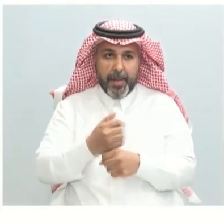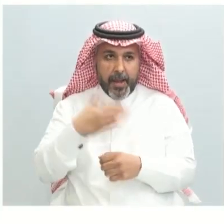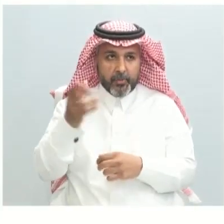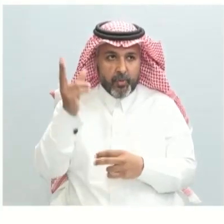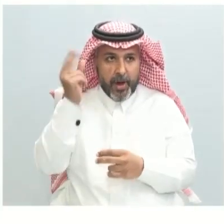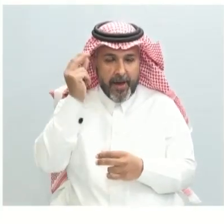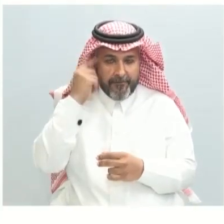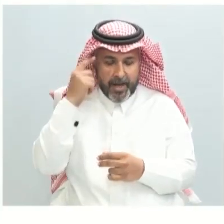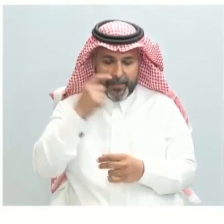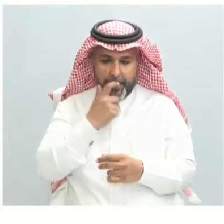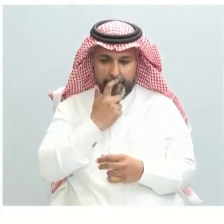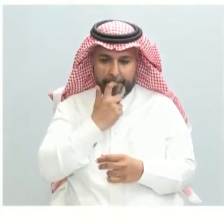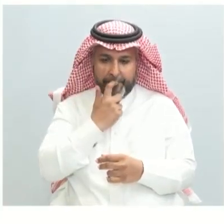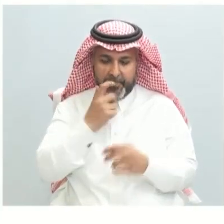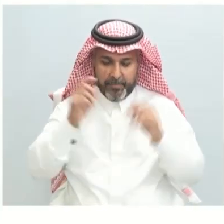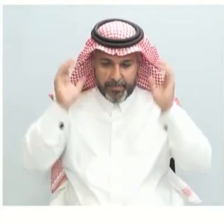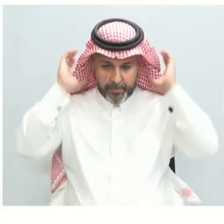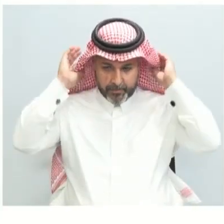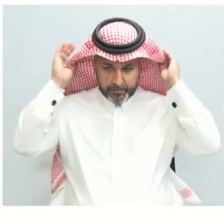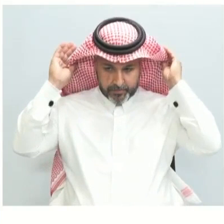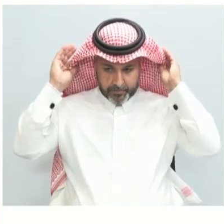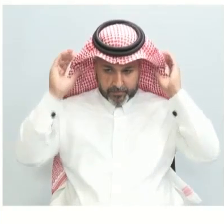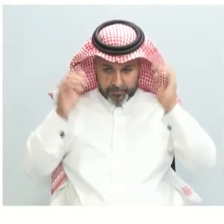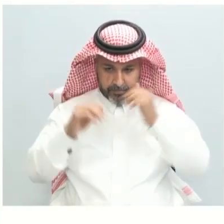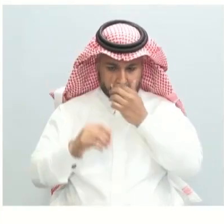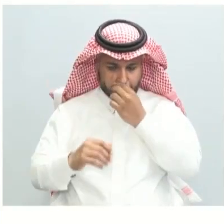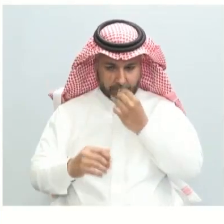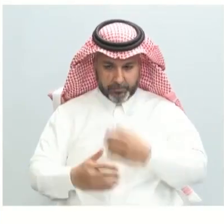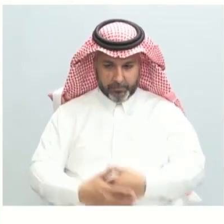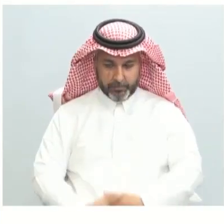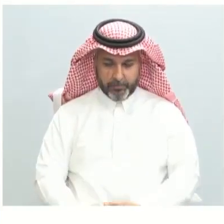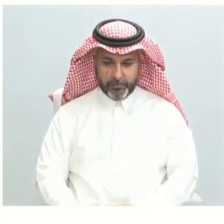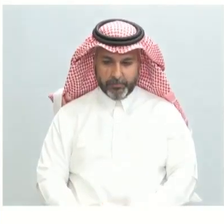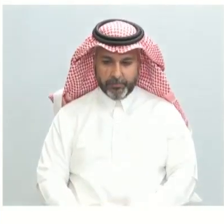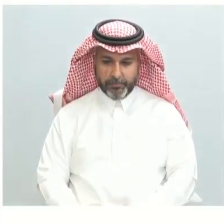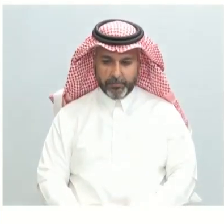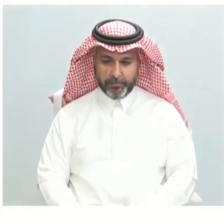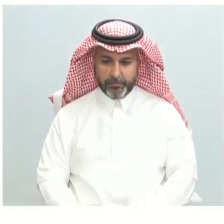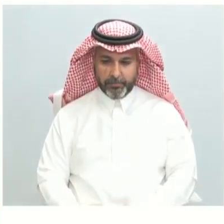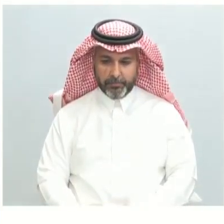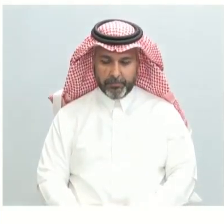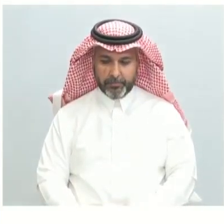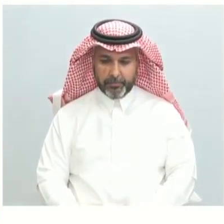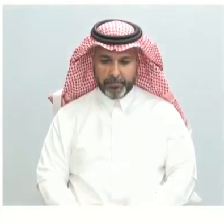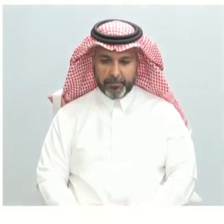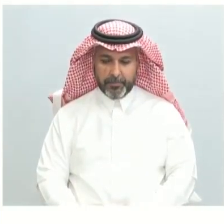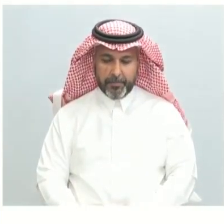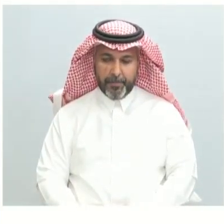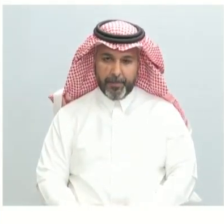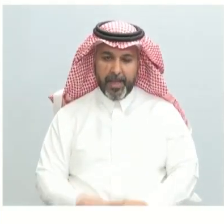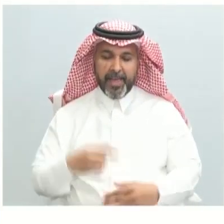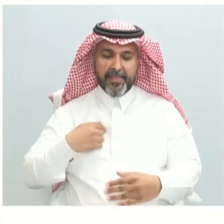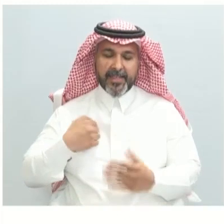واجباته وتحمل نتائج اقواله وافعاله وما ينتج ان هذه